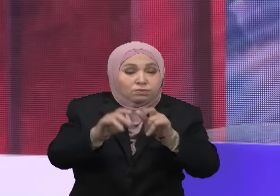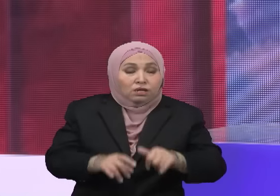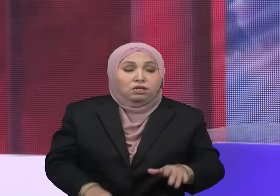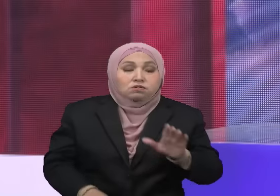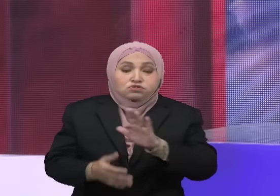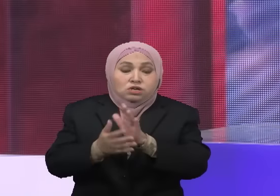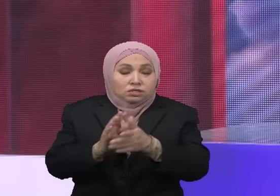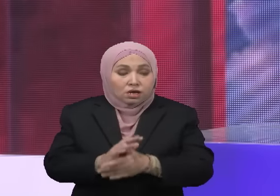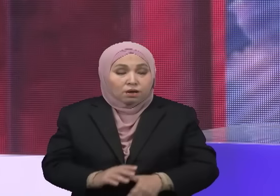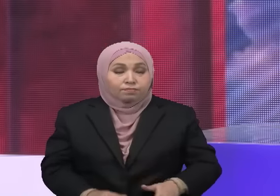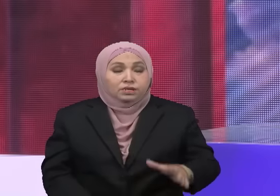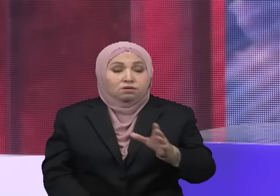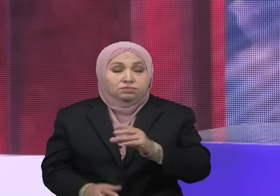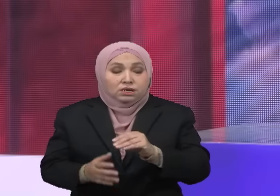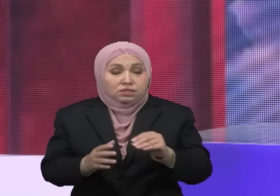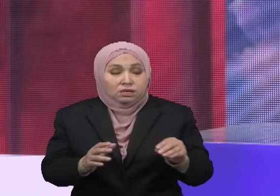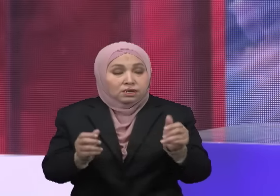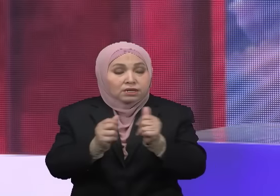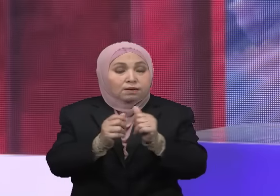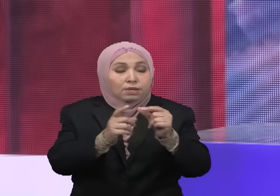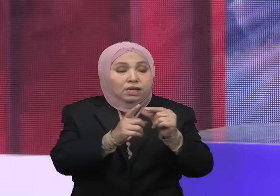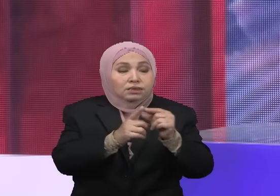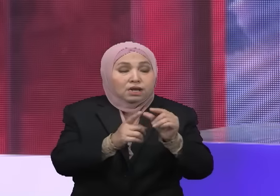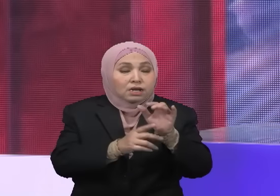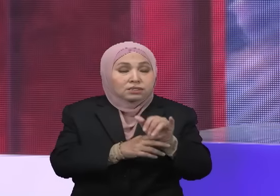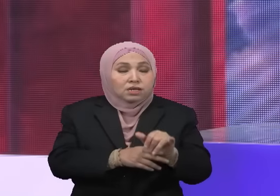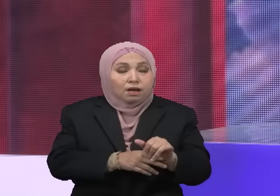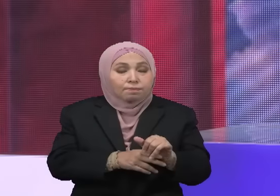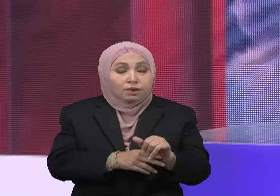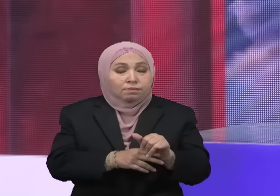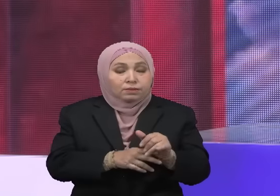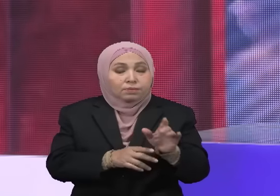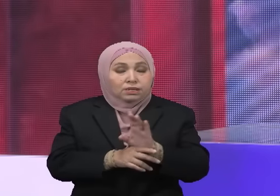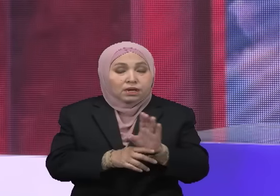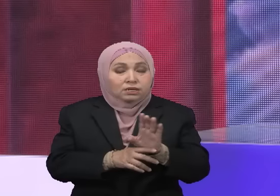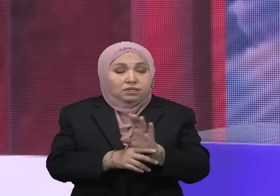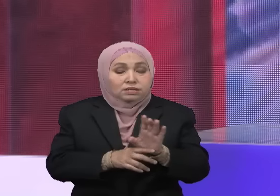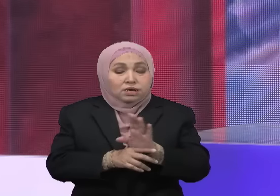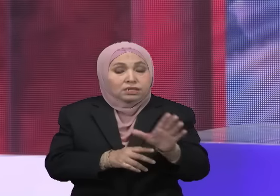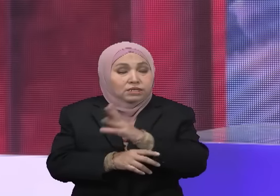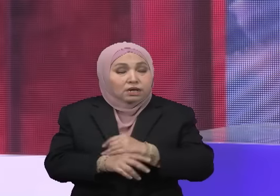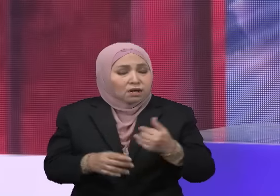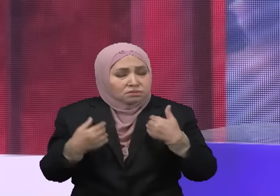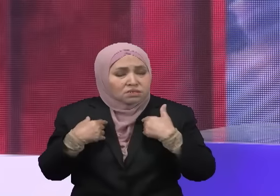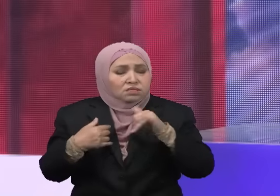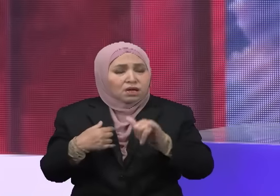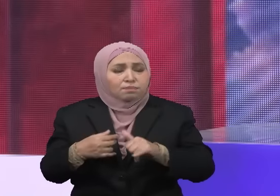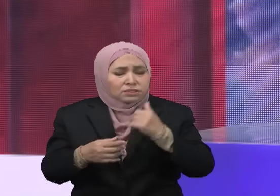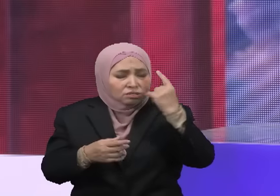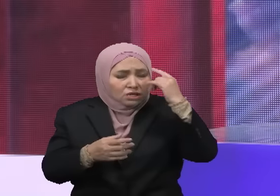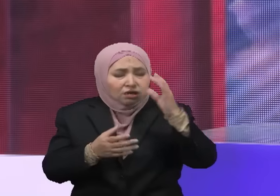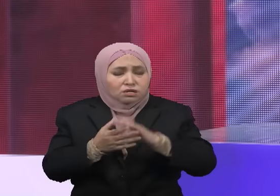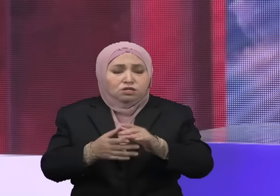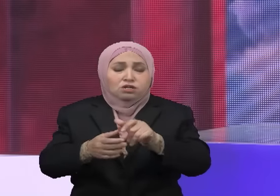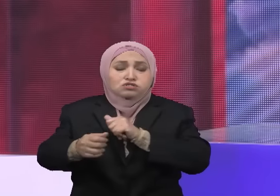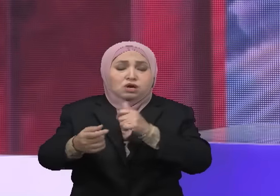Zuhrufal qawli ghurura, dengan perkataan yang memperdaya sehinggakan ada yang percaya yang